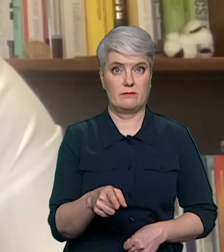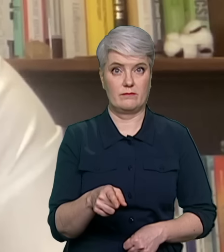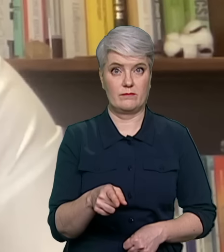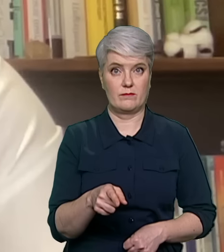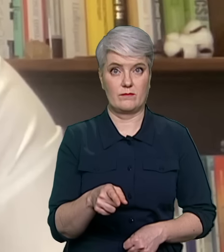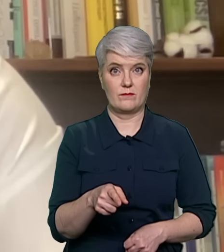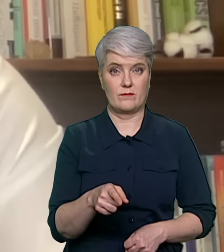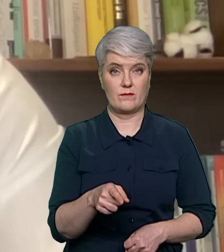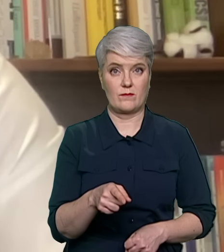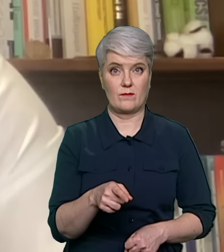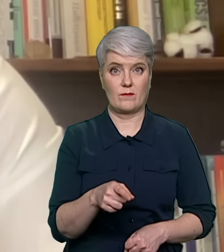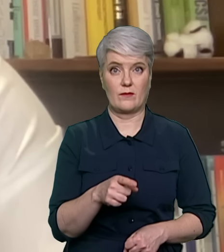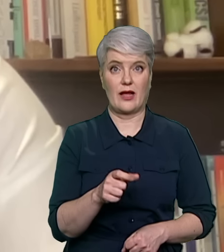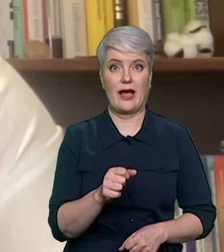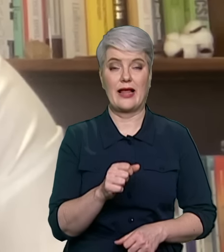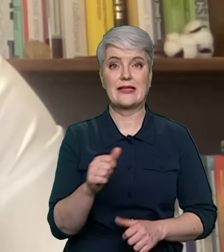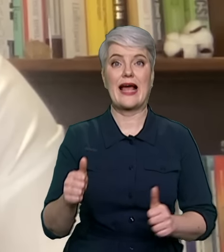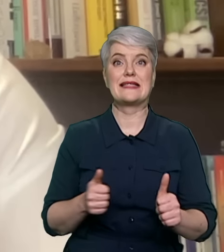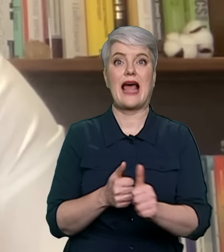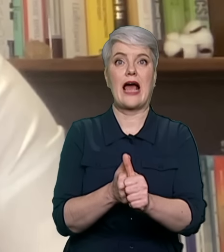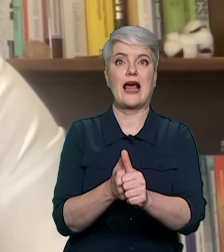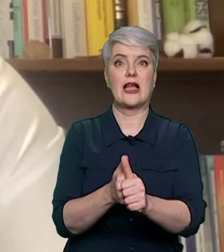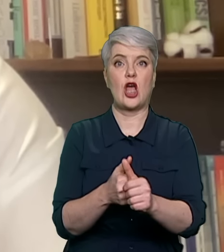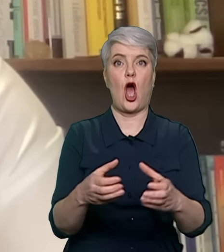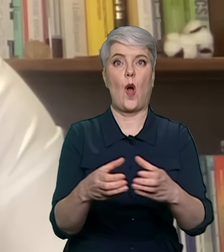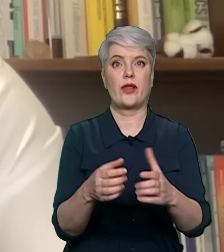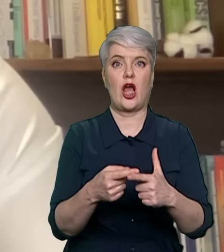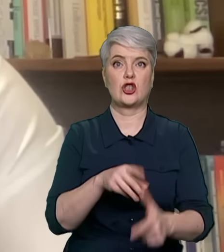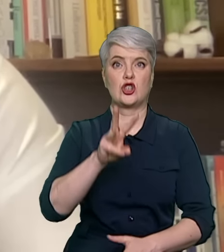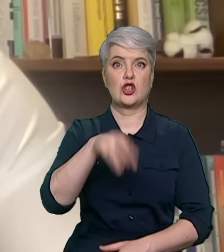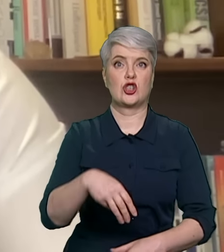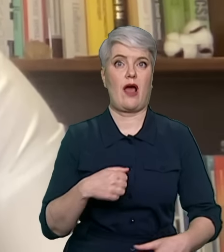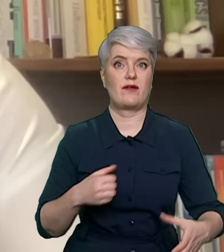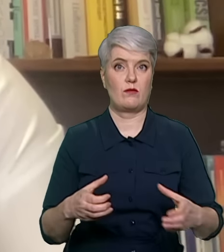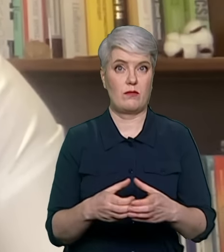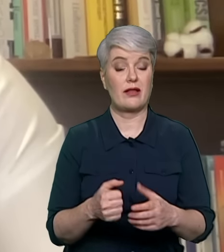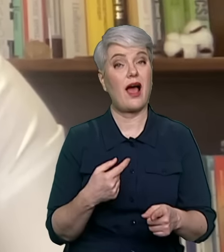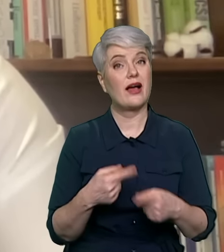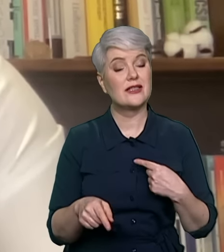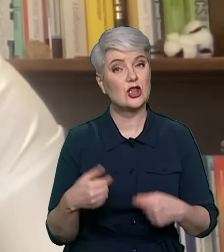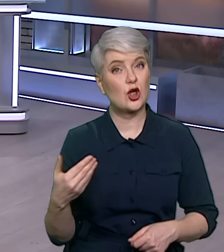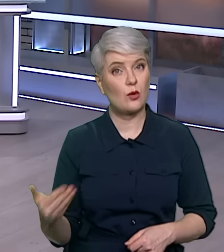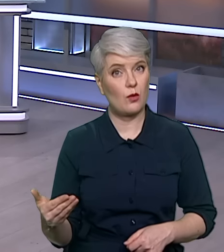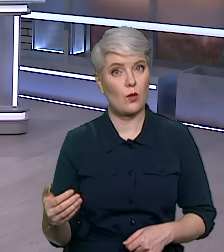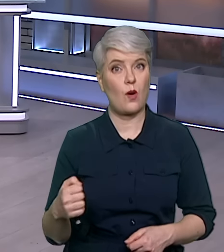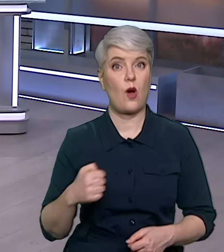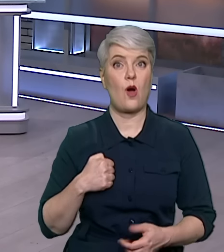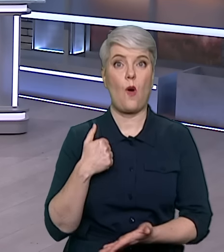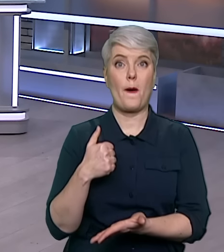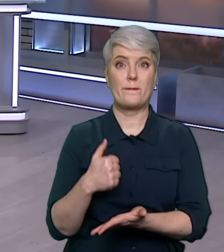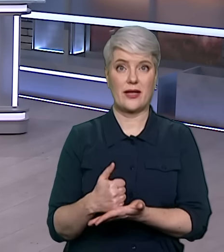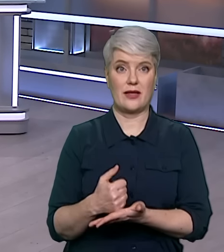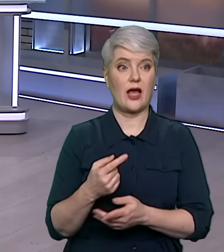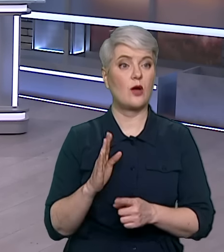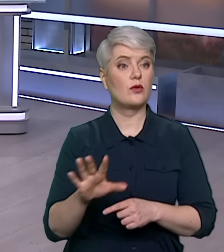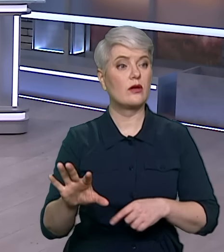в загранотряди чи в якісь штрафбати. А з іншого боку, командир, який буде